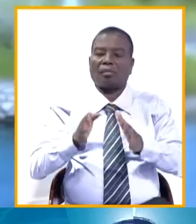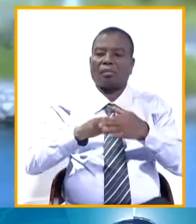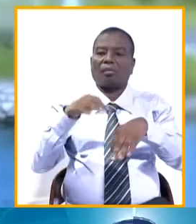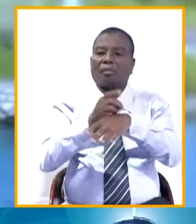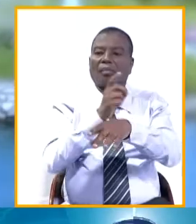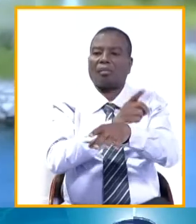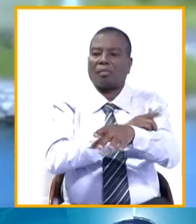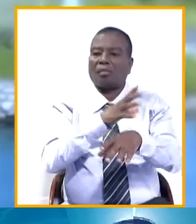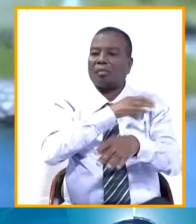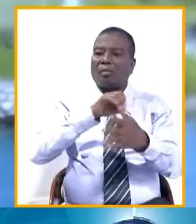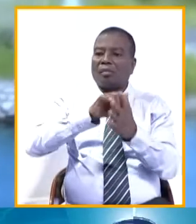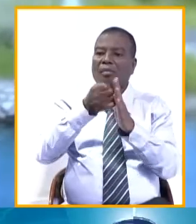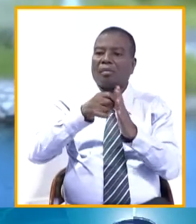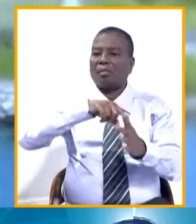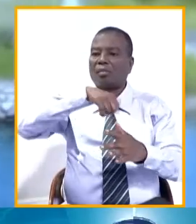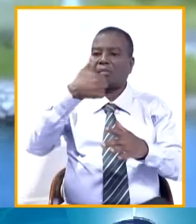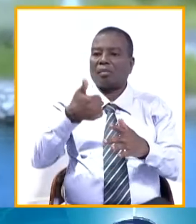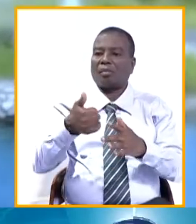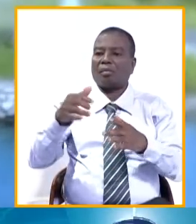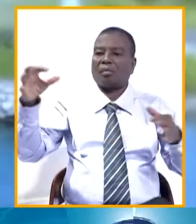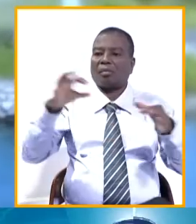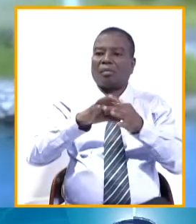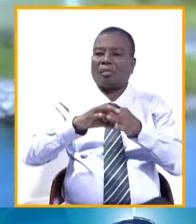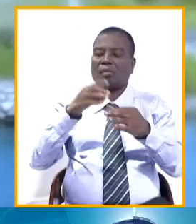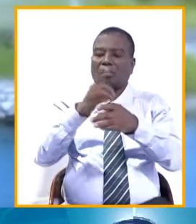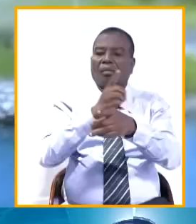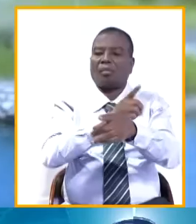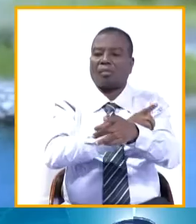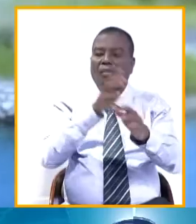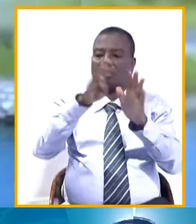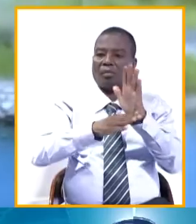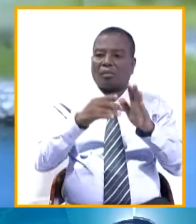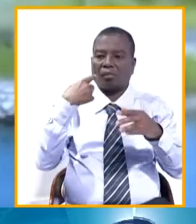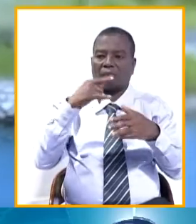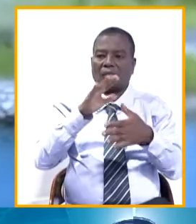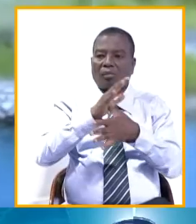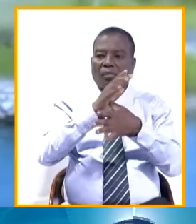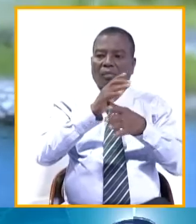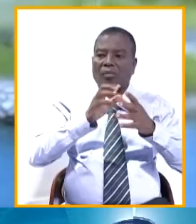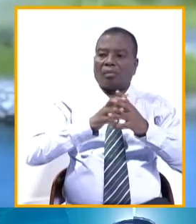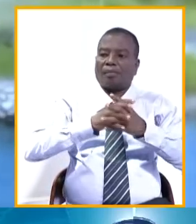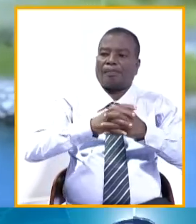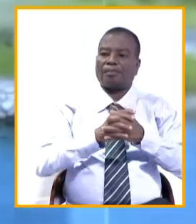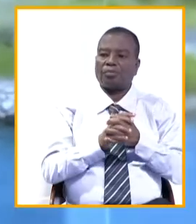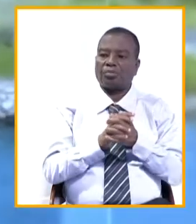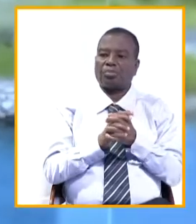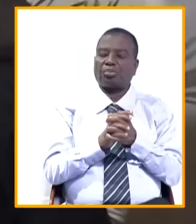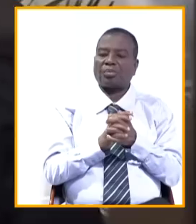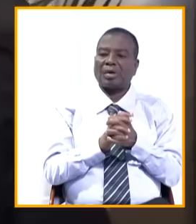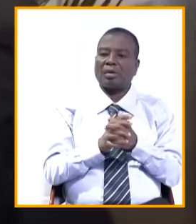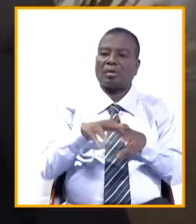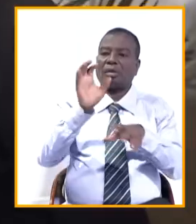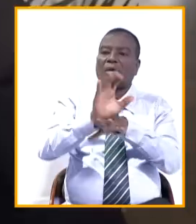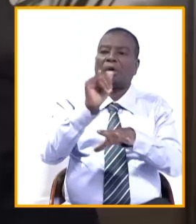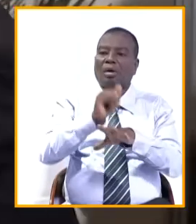l'ABAD, ainsi que ceux des autres partenaires au développement. Les précisions de Mamadou Kouassi. La